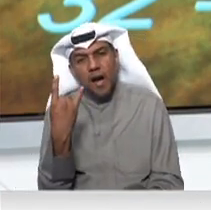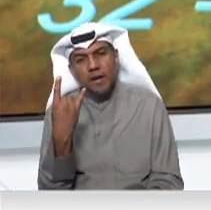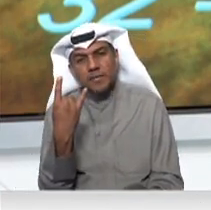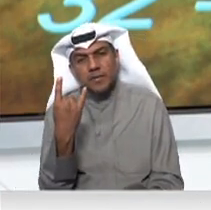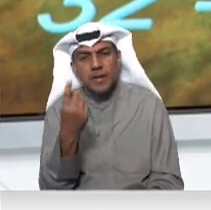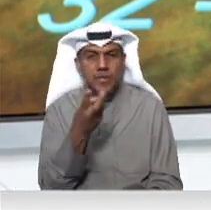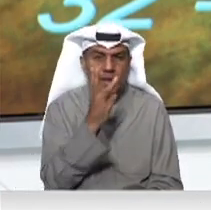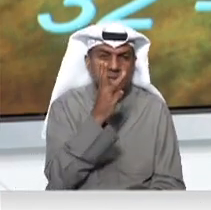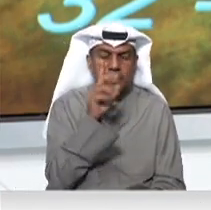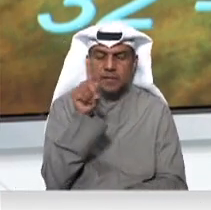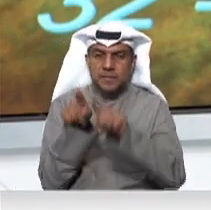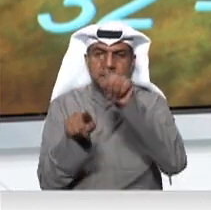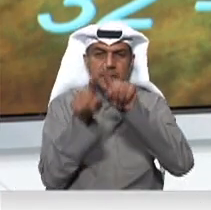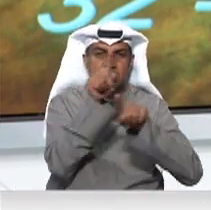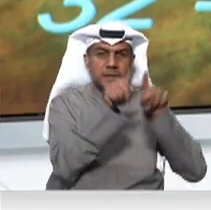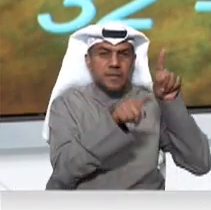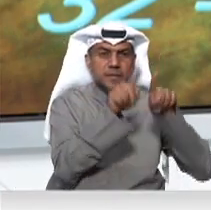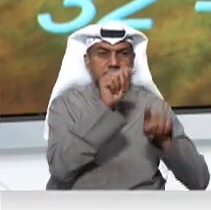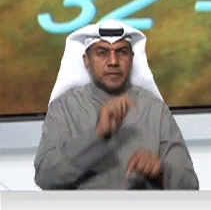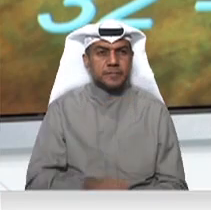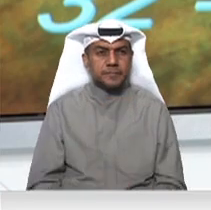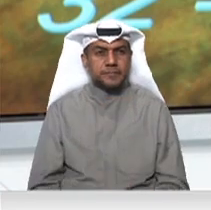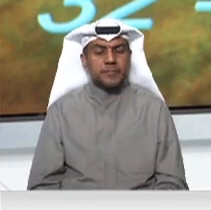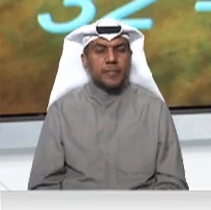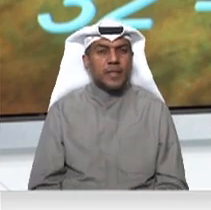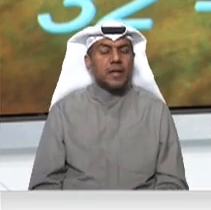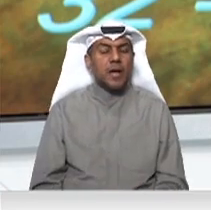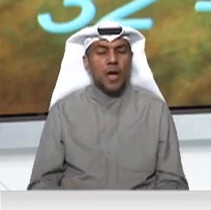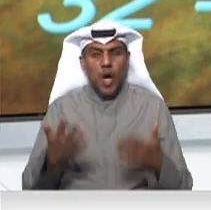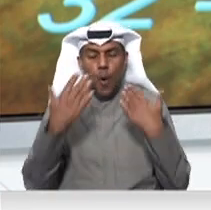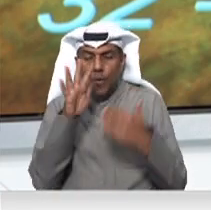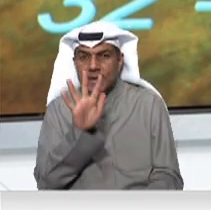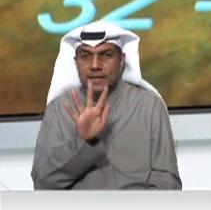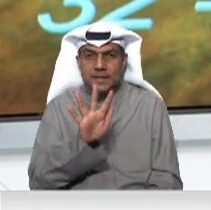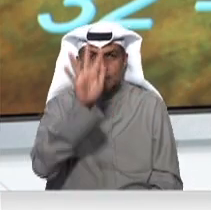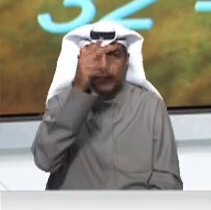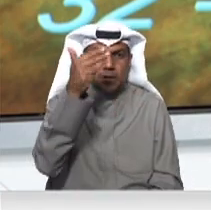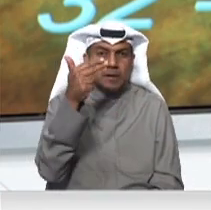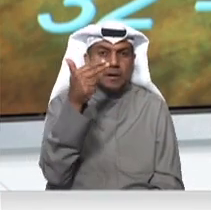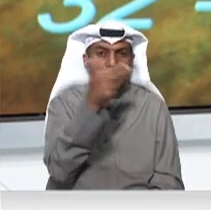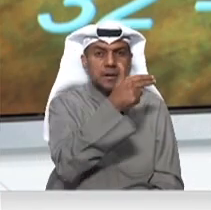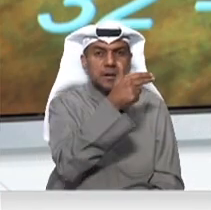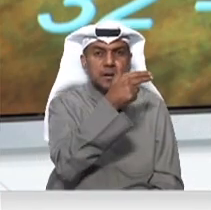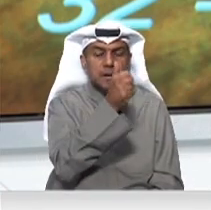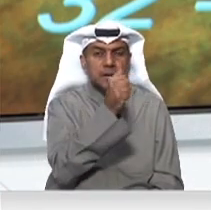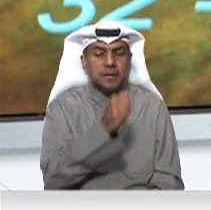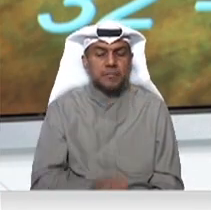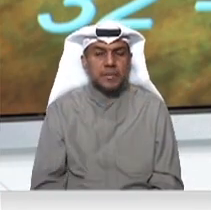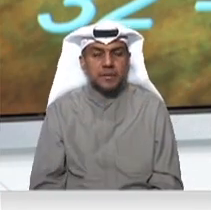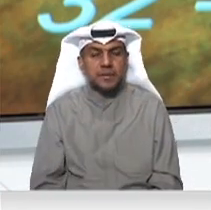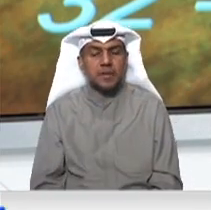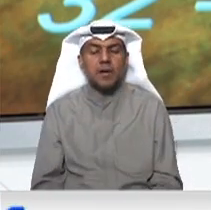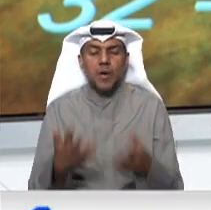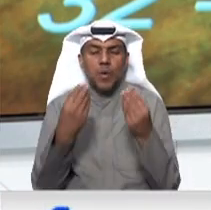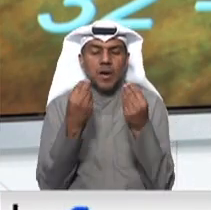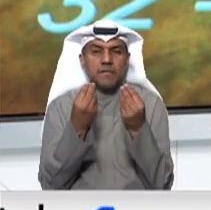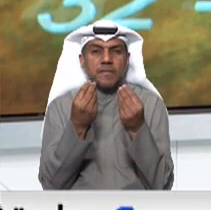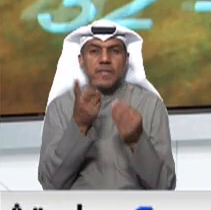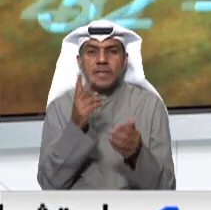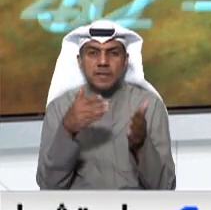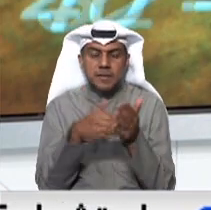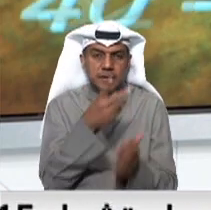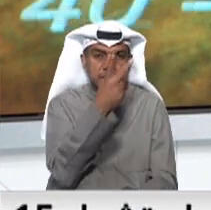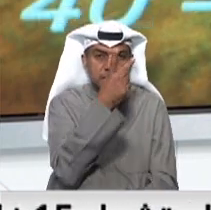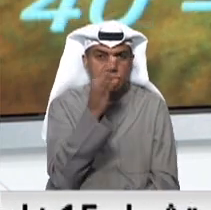إلى 13 درجة مئوية، مع استمرار الرياح الشمالية الغربية خفيفة إلى معتدلة السرعة من 12 إلى